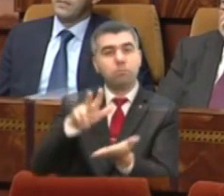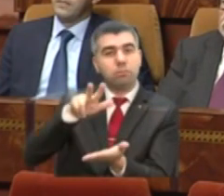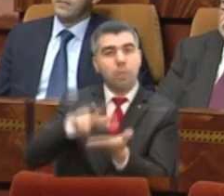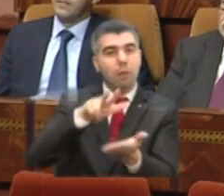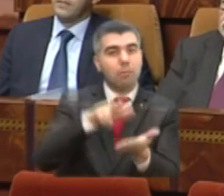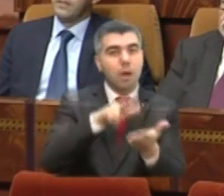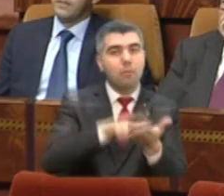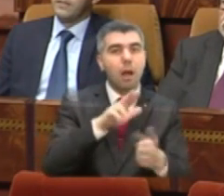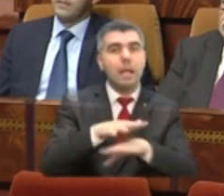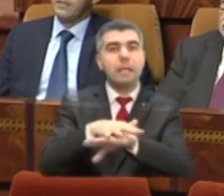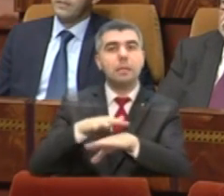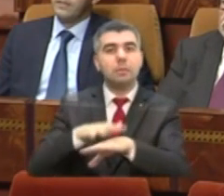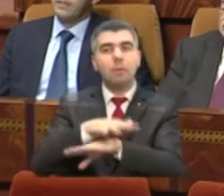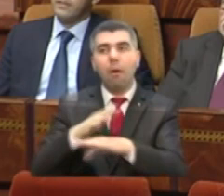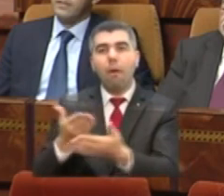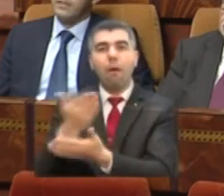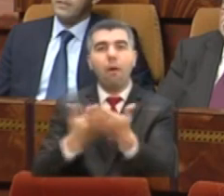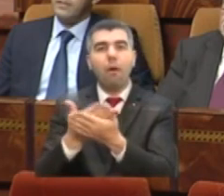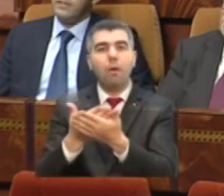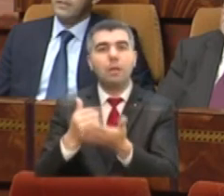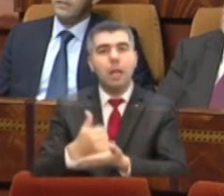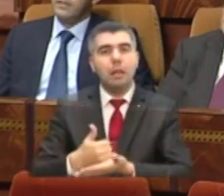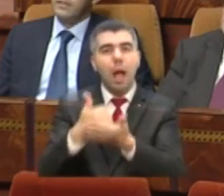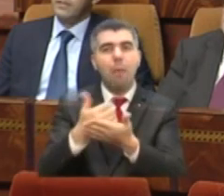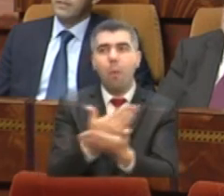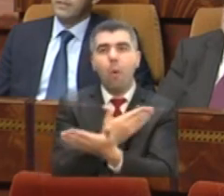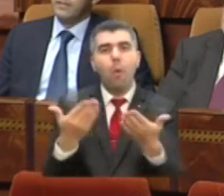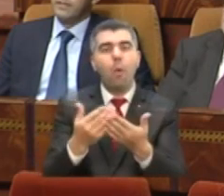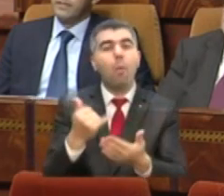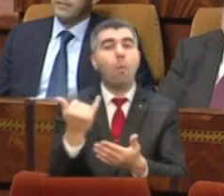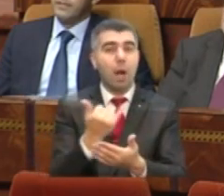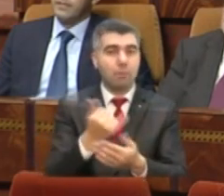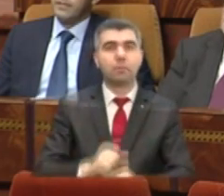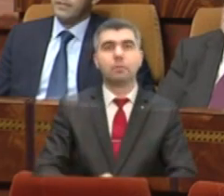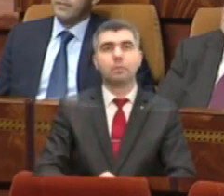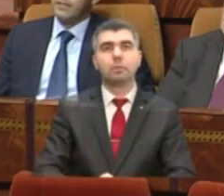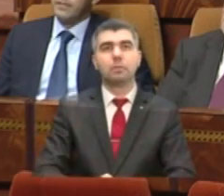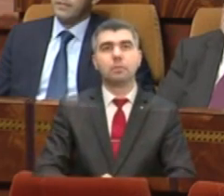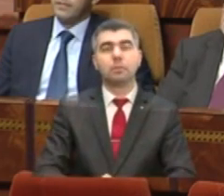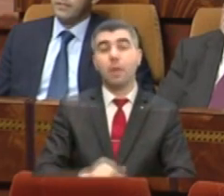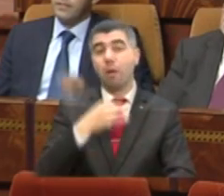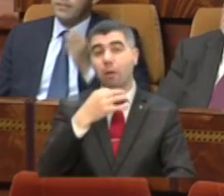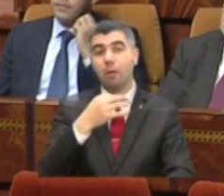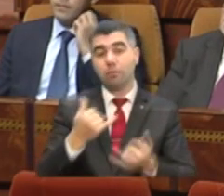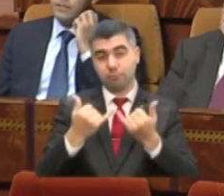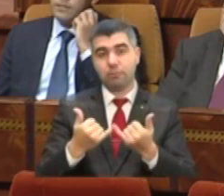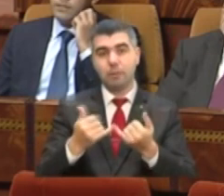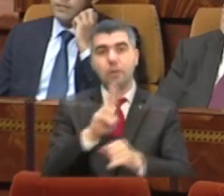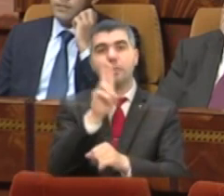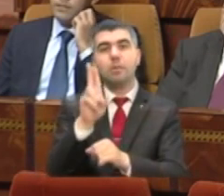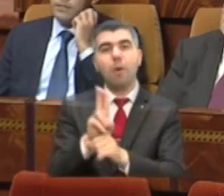السياسات والبرامج في مجال الدعم والحماية الاجتماعية. ومن هذا المنطلق سنسائلكم السيد رئيس